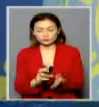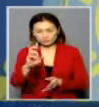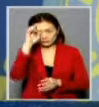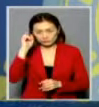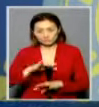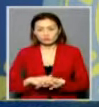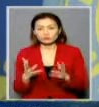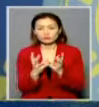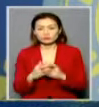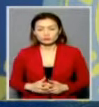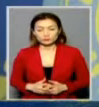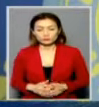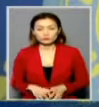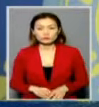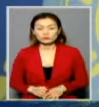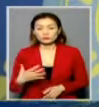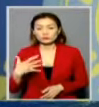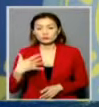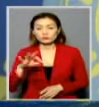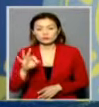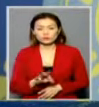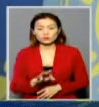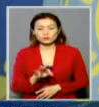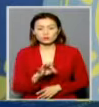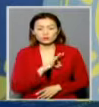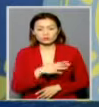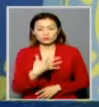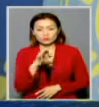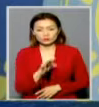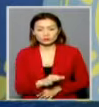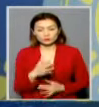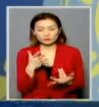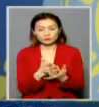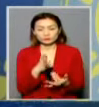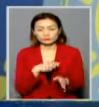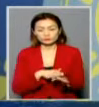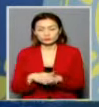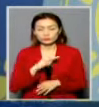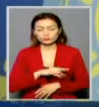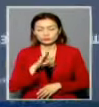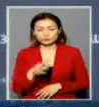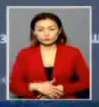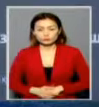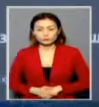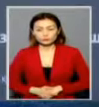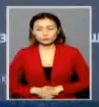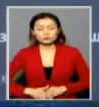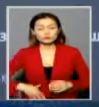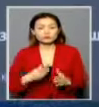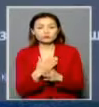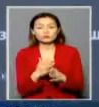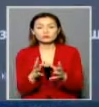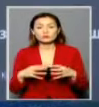бюджет қаражат есебінен 50%, алушылар есебінен 50% тепе-тең негізінде жүзеге асырылады. Субсидия